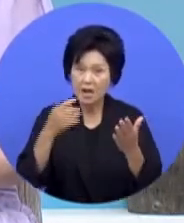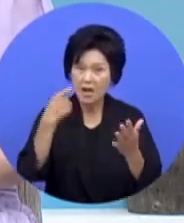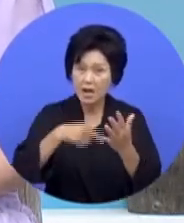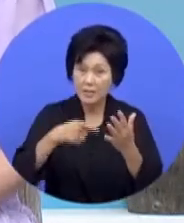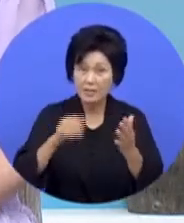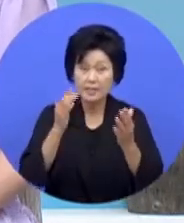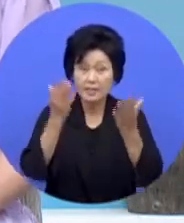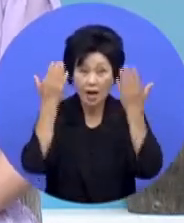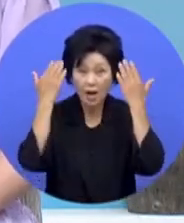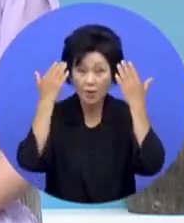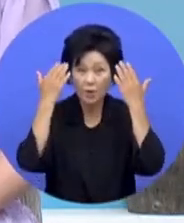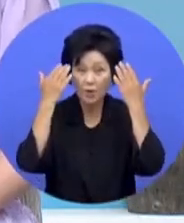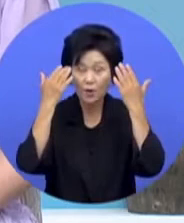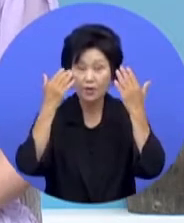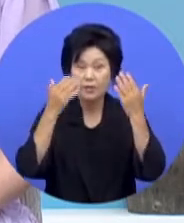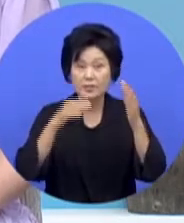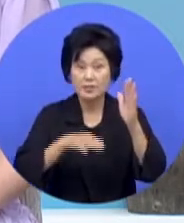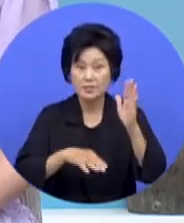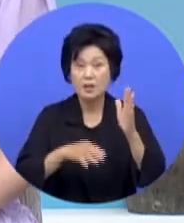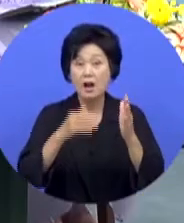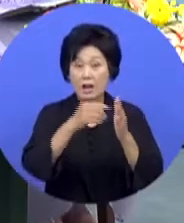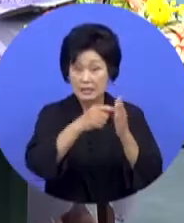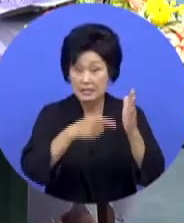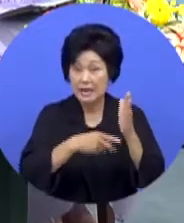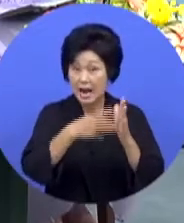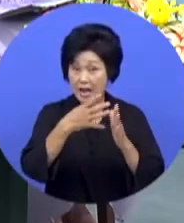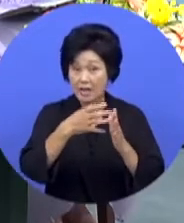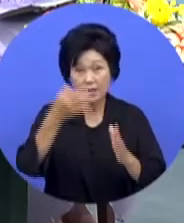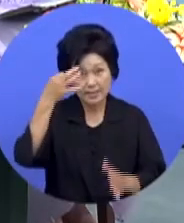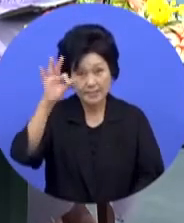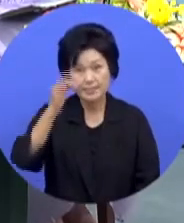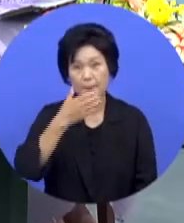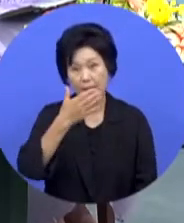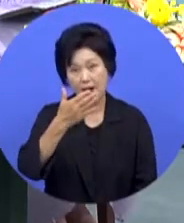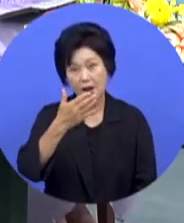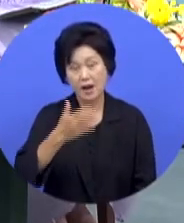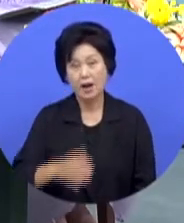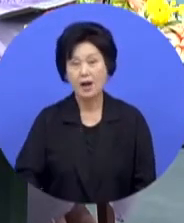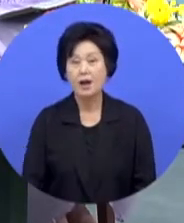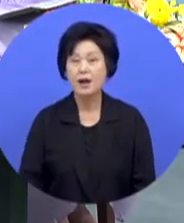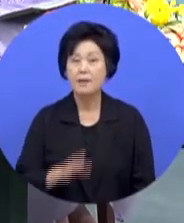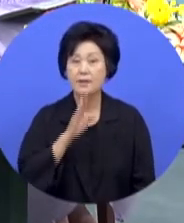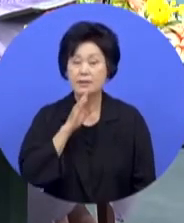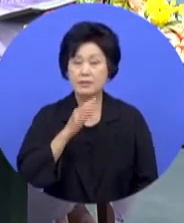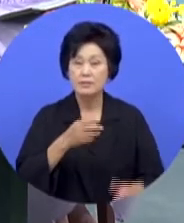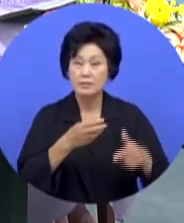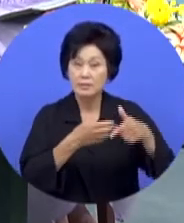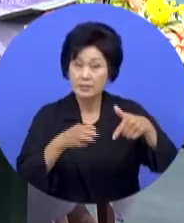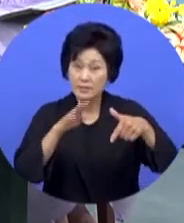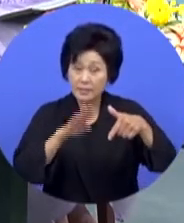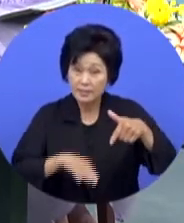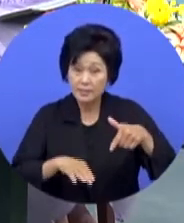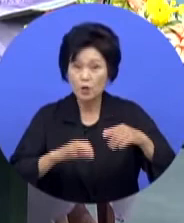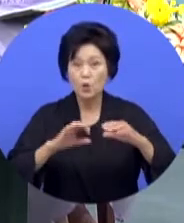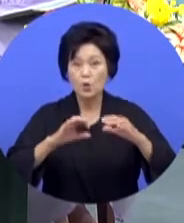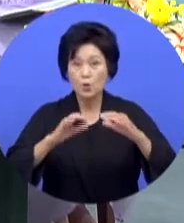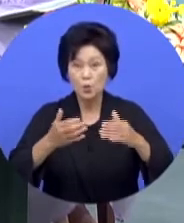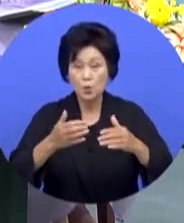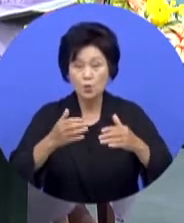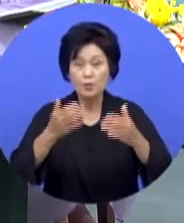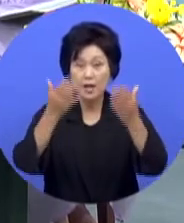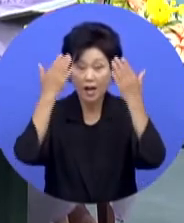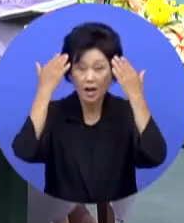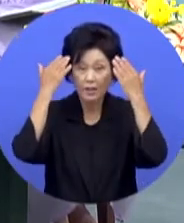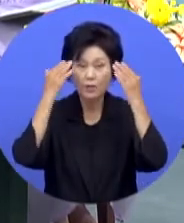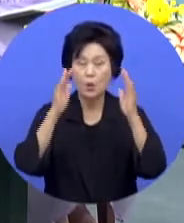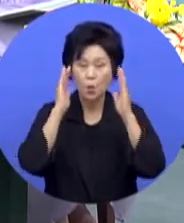되는군요. 그러면은 만약에 이 학교에서 우리 인천 기독국제학교에서 공부를 하고 예. 외국으로 유학을